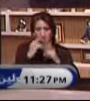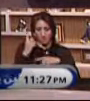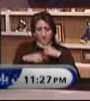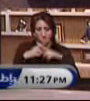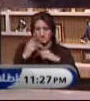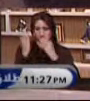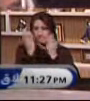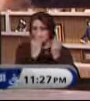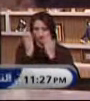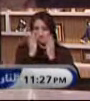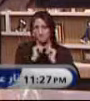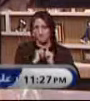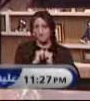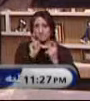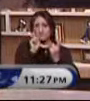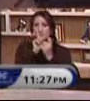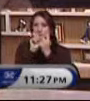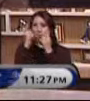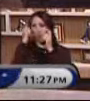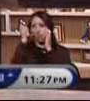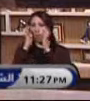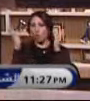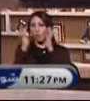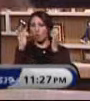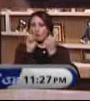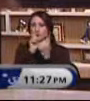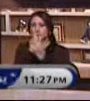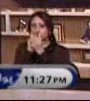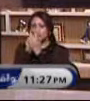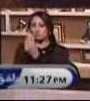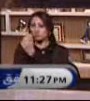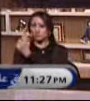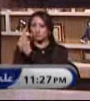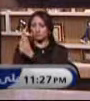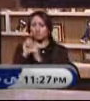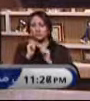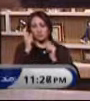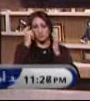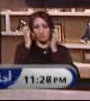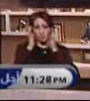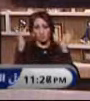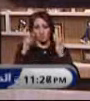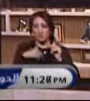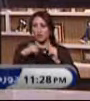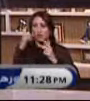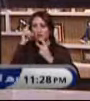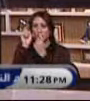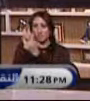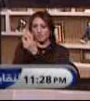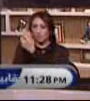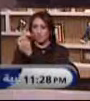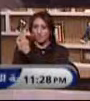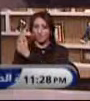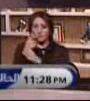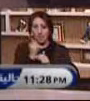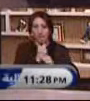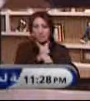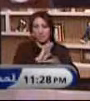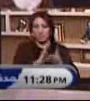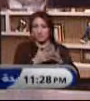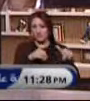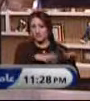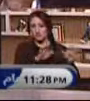عمرو ليجادل به العلماء. دايما الحديث صحيح، طب بس بروح للشيخ بقى وايه افهمه، والايه دي تفسيرها ايه، الله لا اله الا الله،